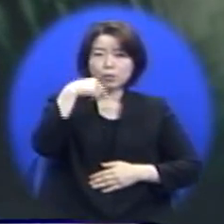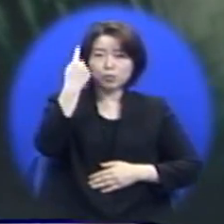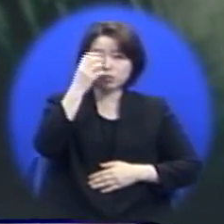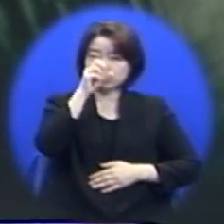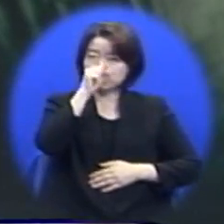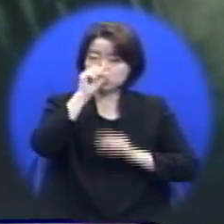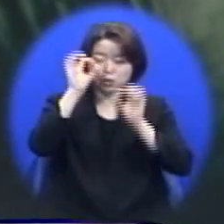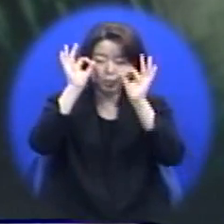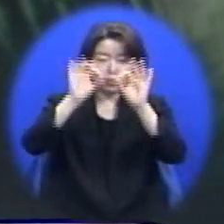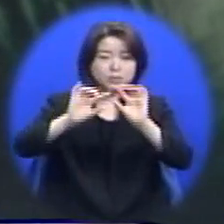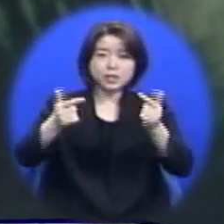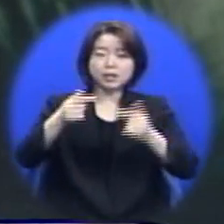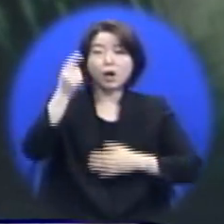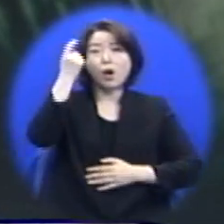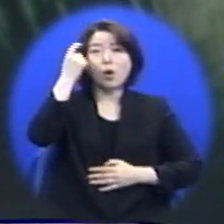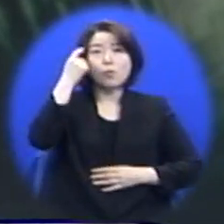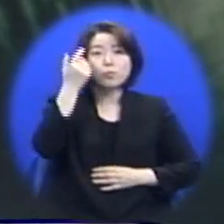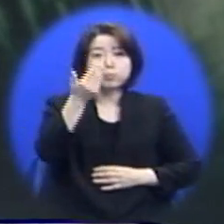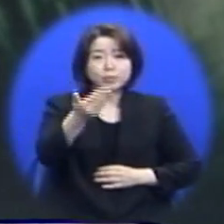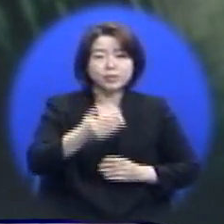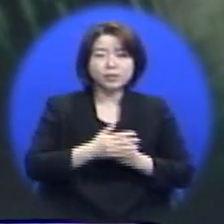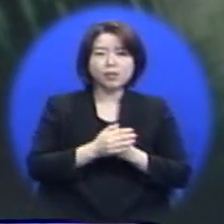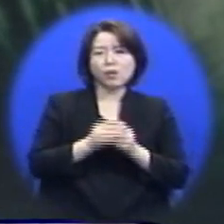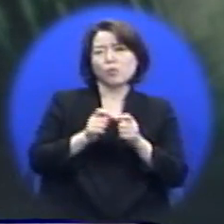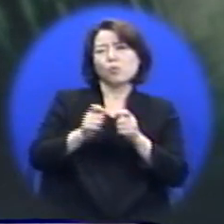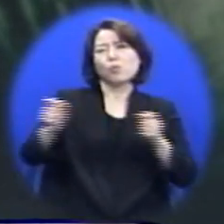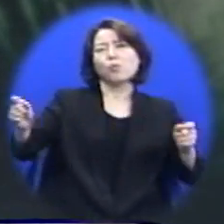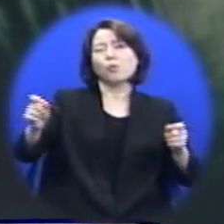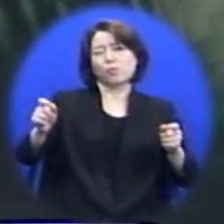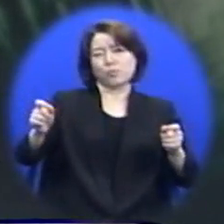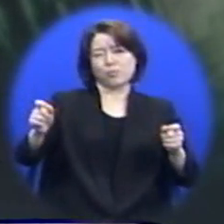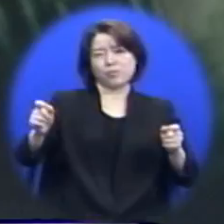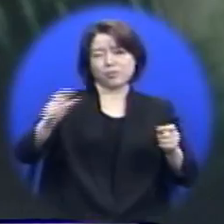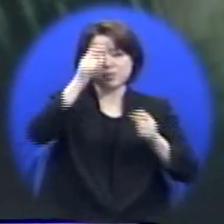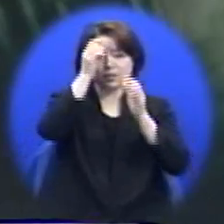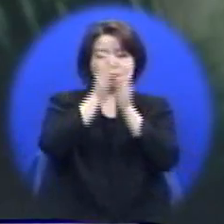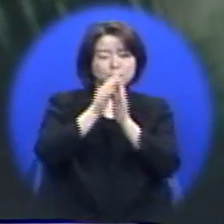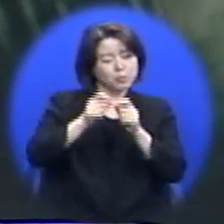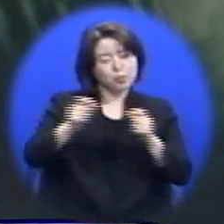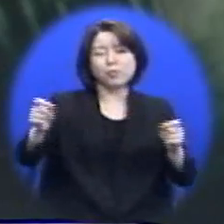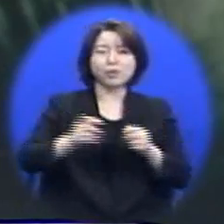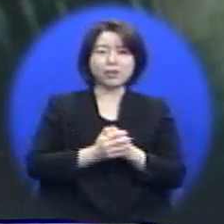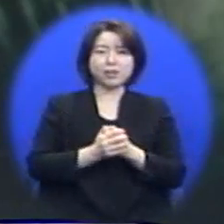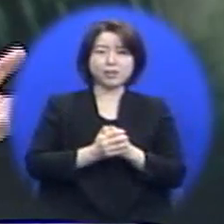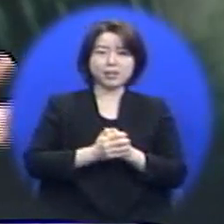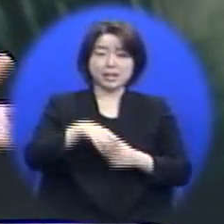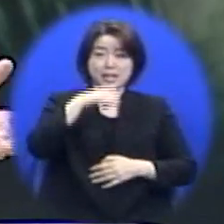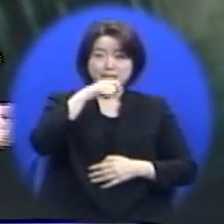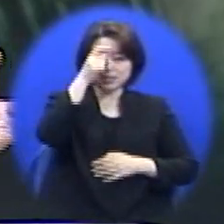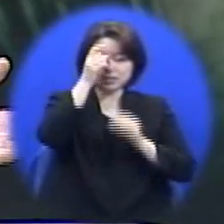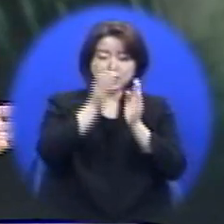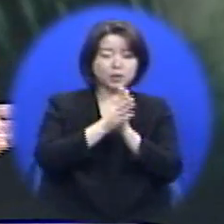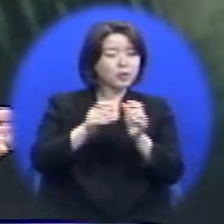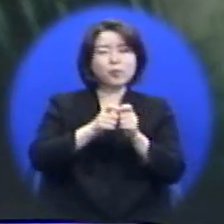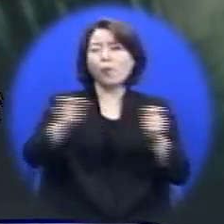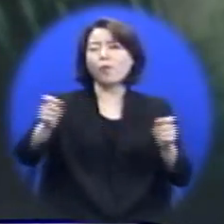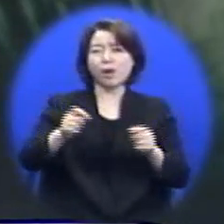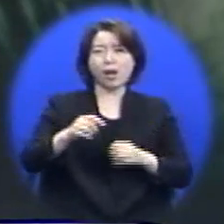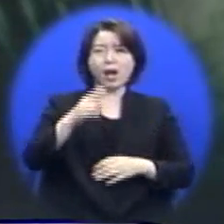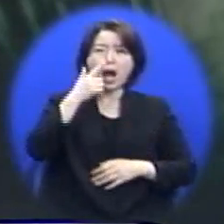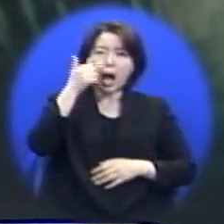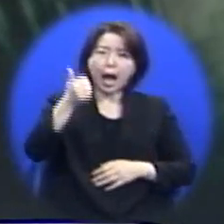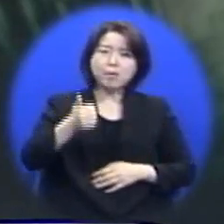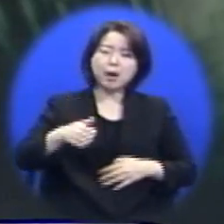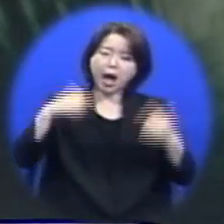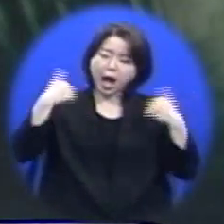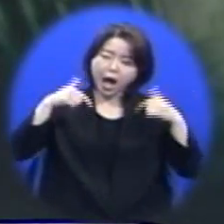좋아요. 왜 그런가 그랬더니 너무 오래 했다는 거예요. 아빠가 식사 기도를 너무 오래 했어. 아빠는 언제나